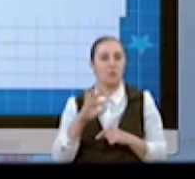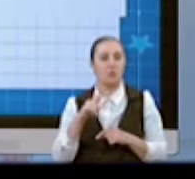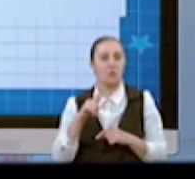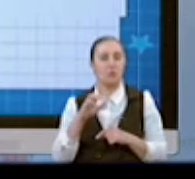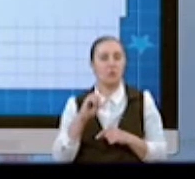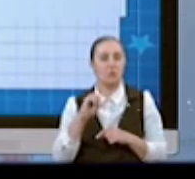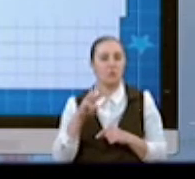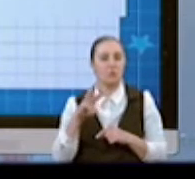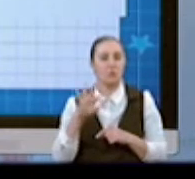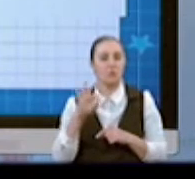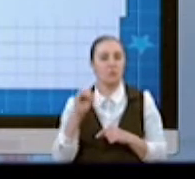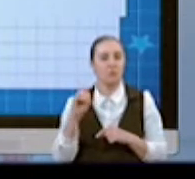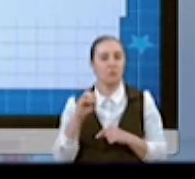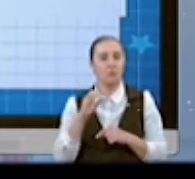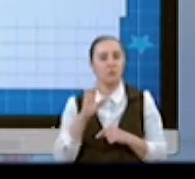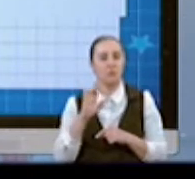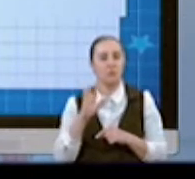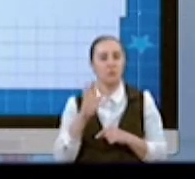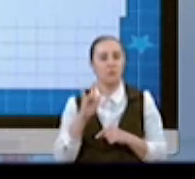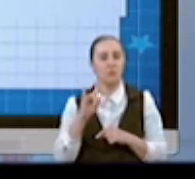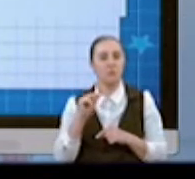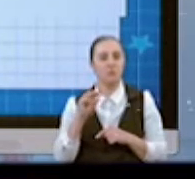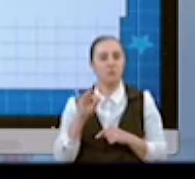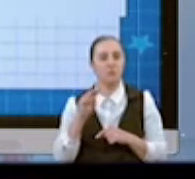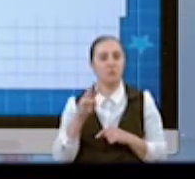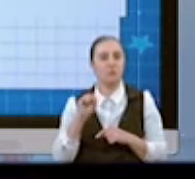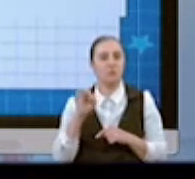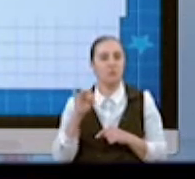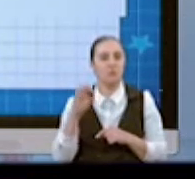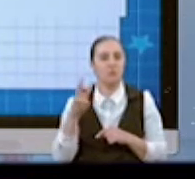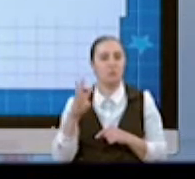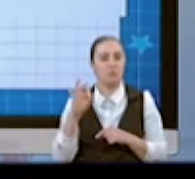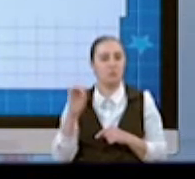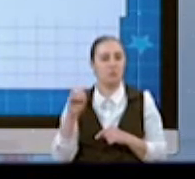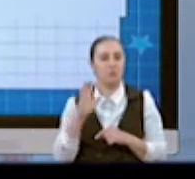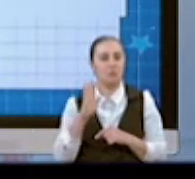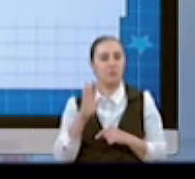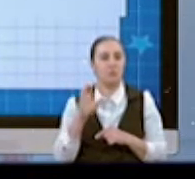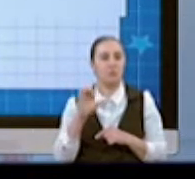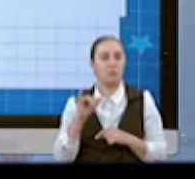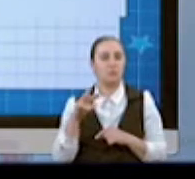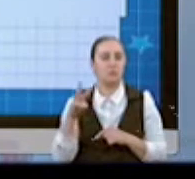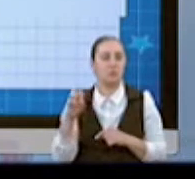Слагаемое. Б. Вычитаемое. В. Сумма.